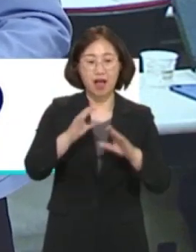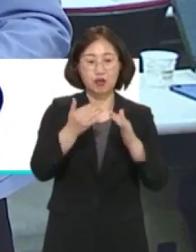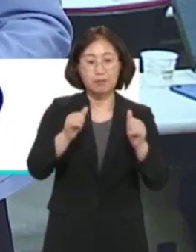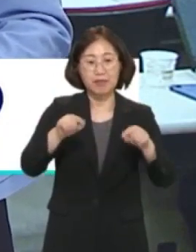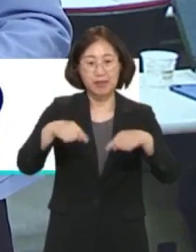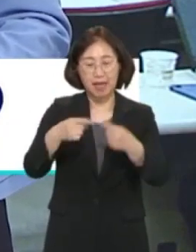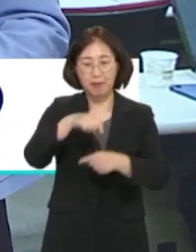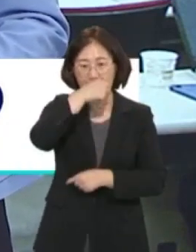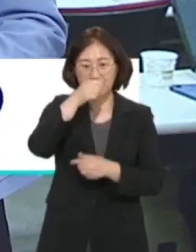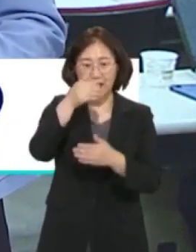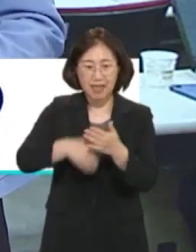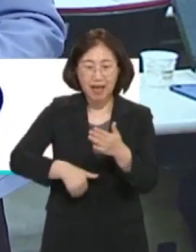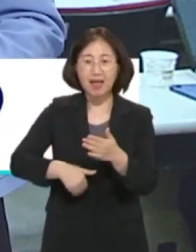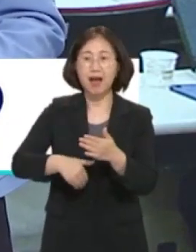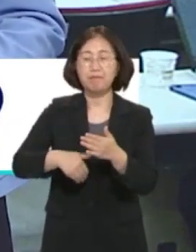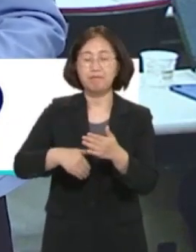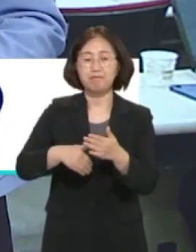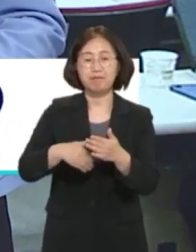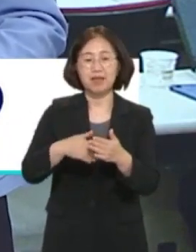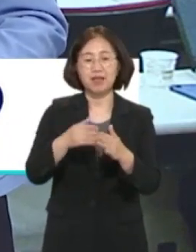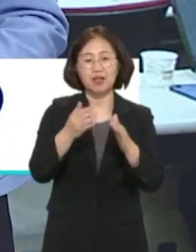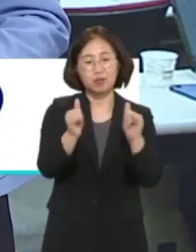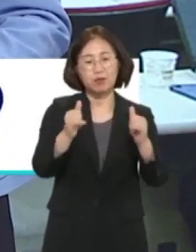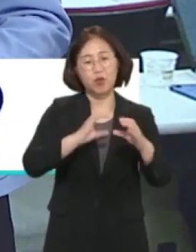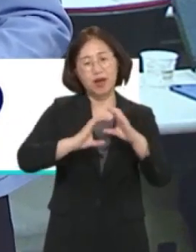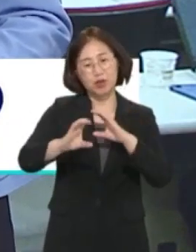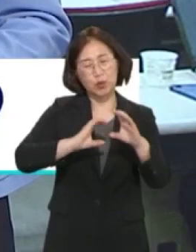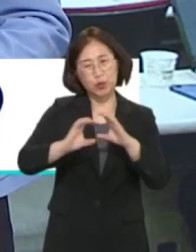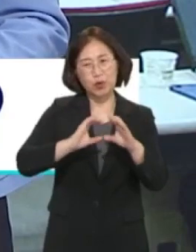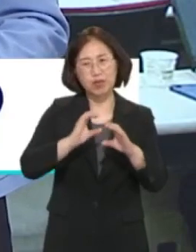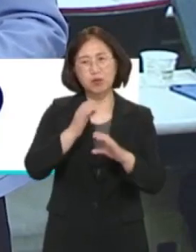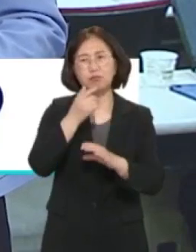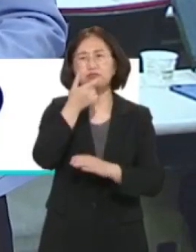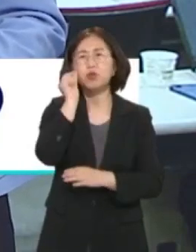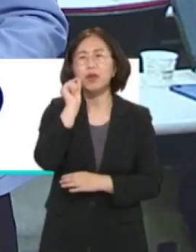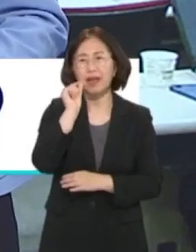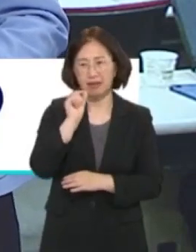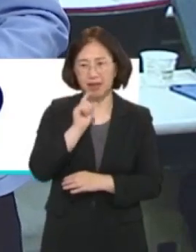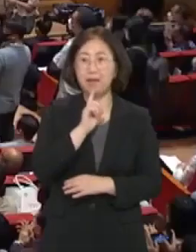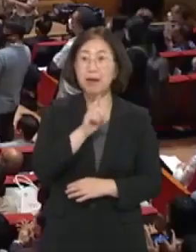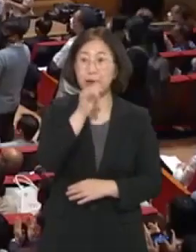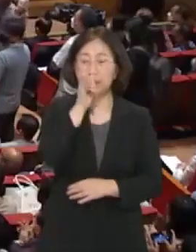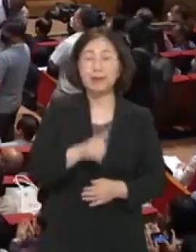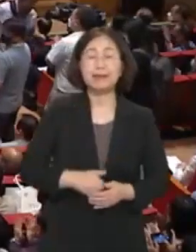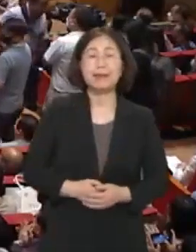등 시민사회와 소통이 부족했다는 평가도 나옵니다 노동현 기자의 보도입니다